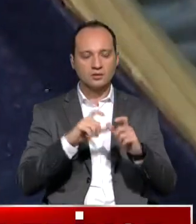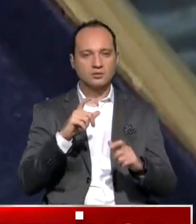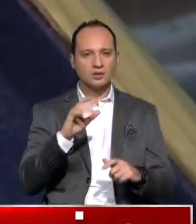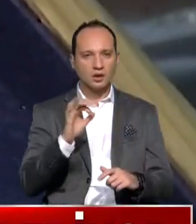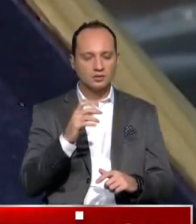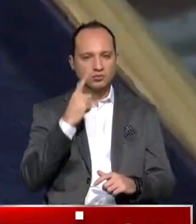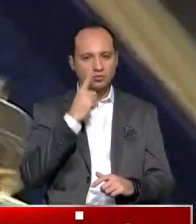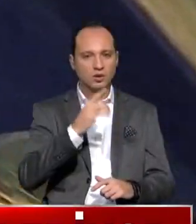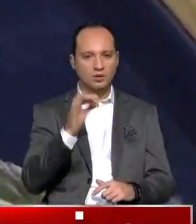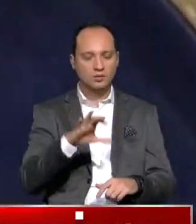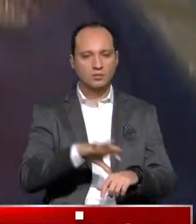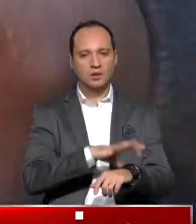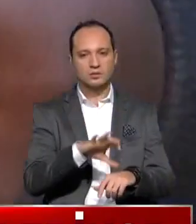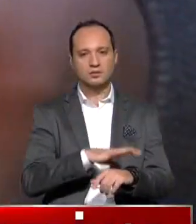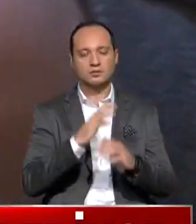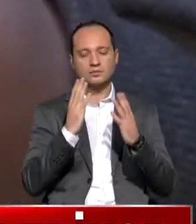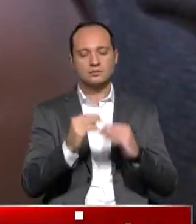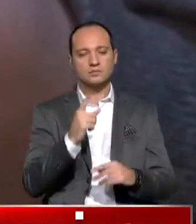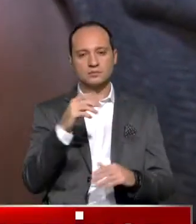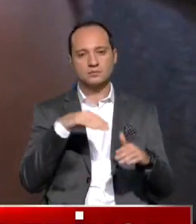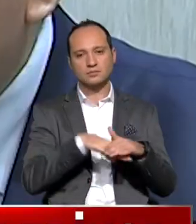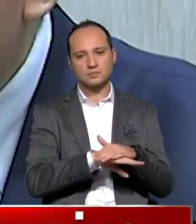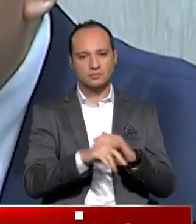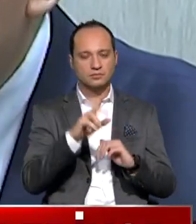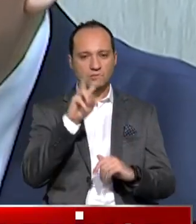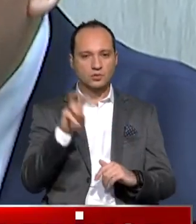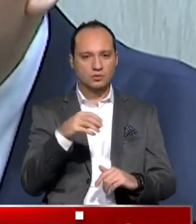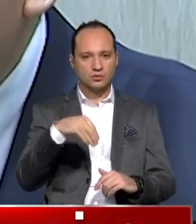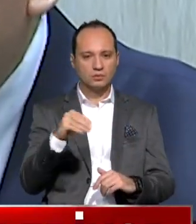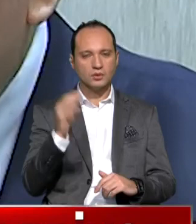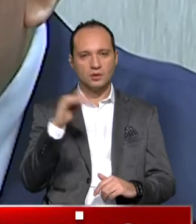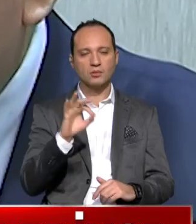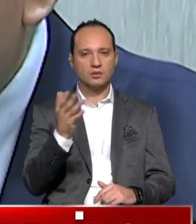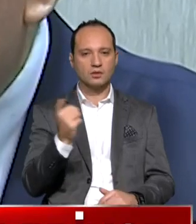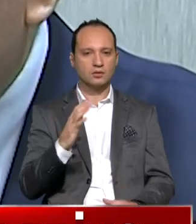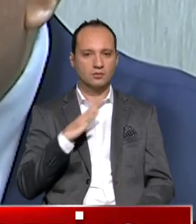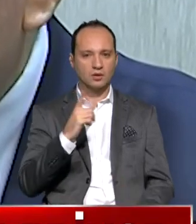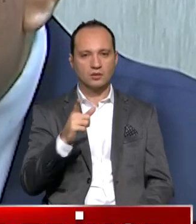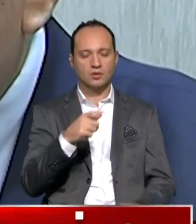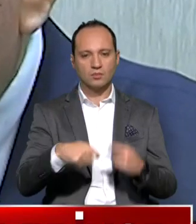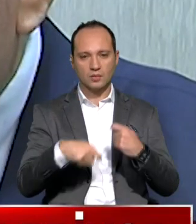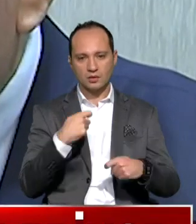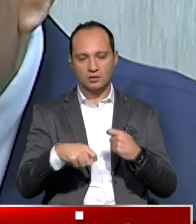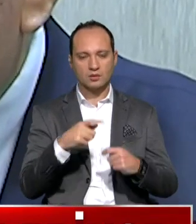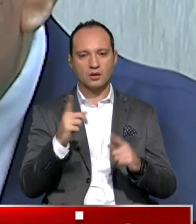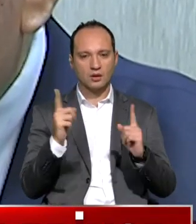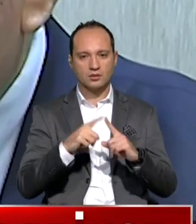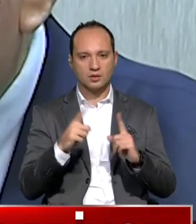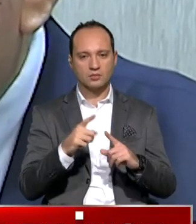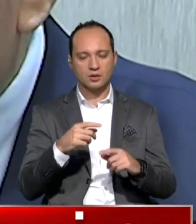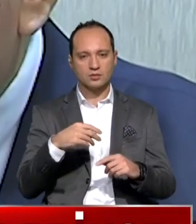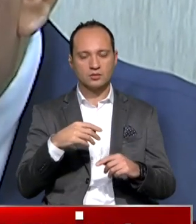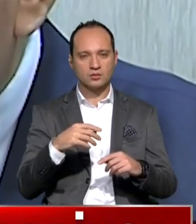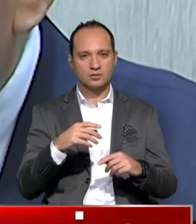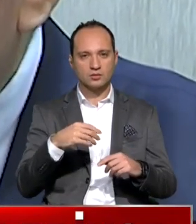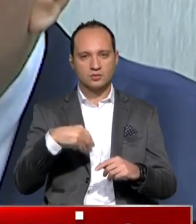Cumhuriyet Atalira, bilezik olarak bir kenara atıyorlar. Dolarını bozdurup gelip altın alanlar var bankalardan. Hesaplarını çözdürüp,